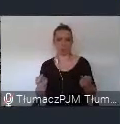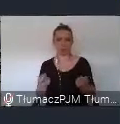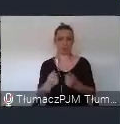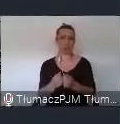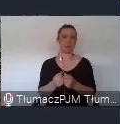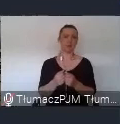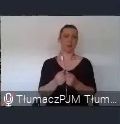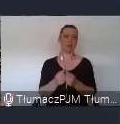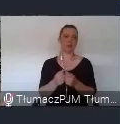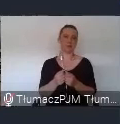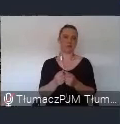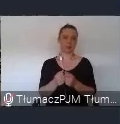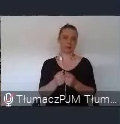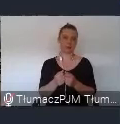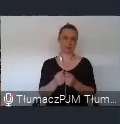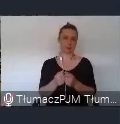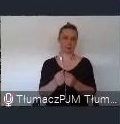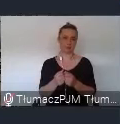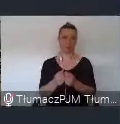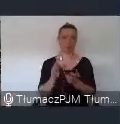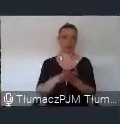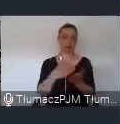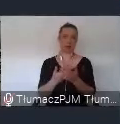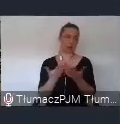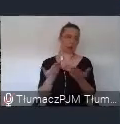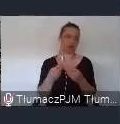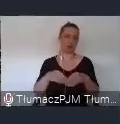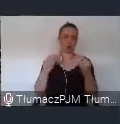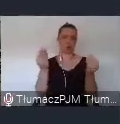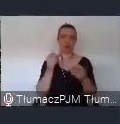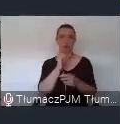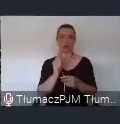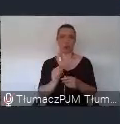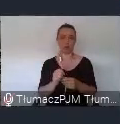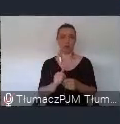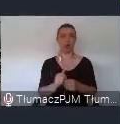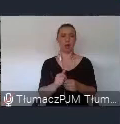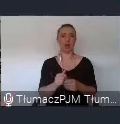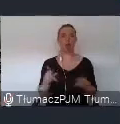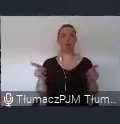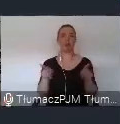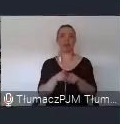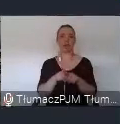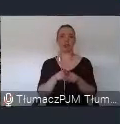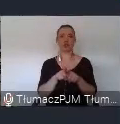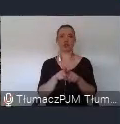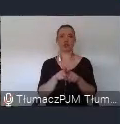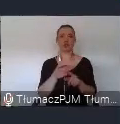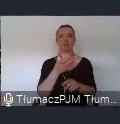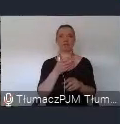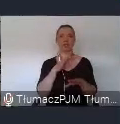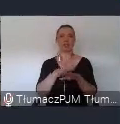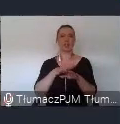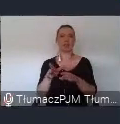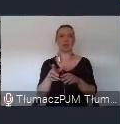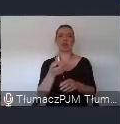pochodzących na przykład z mechanizmu wsparcia, jakim są środki unijne czy środki krajowe. Nie lepiej jest, proszę Państwa, w ciepłownictwie indywidualnym, tu też